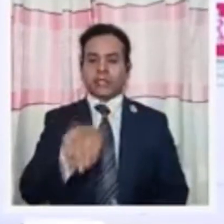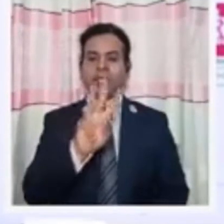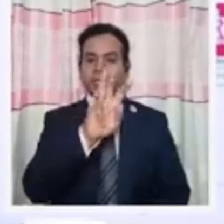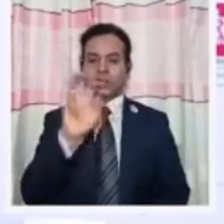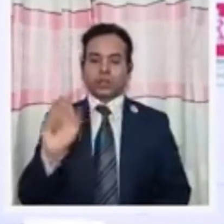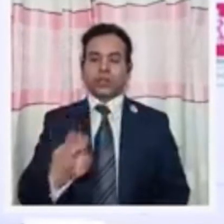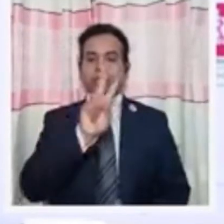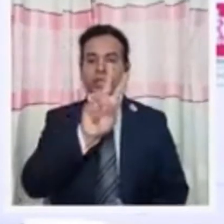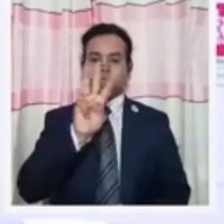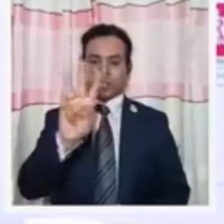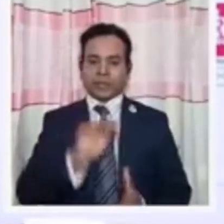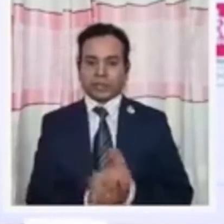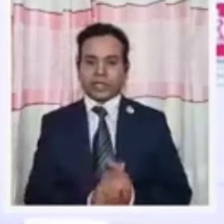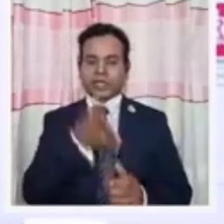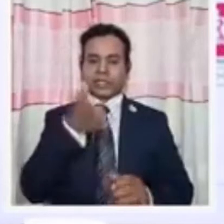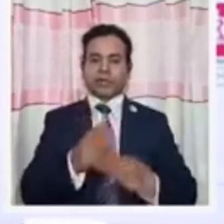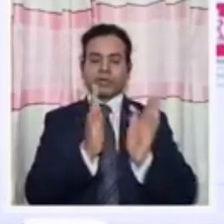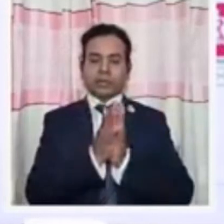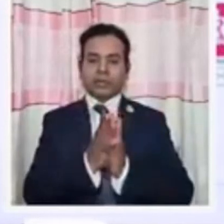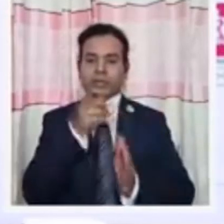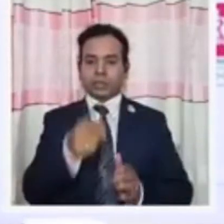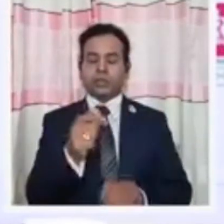জন। এ পর্যন্ত শনাক্ত হয়েছে